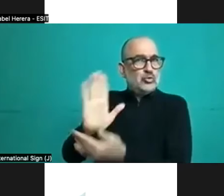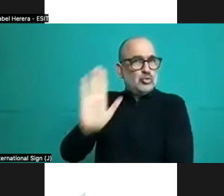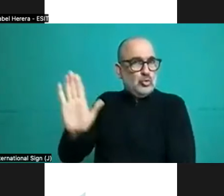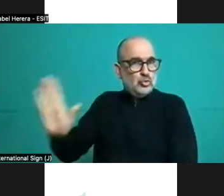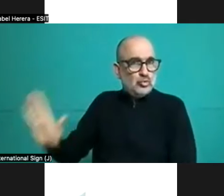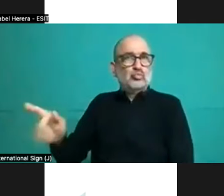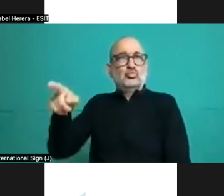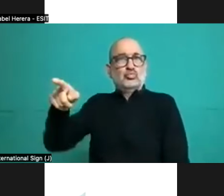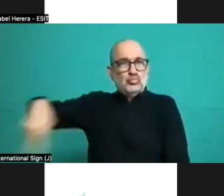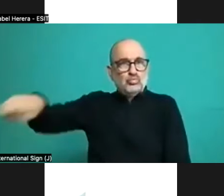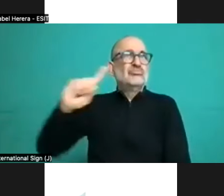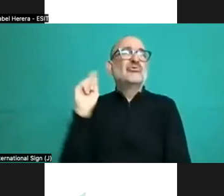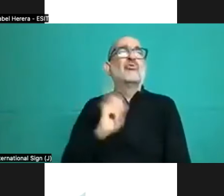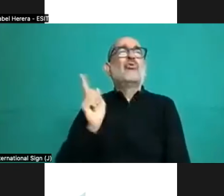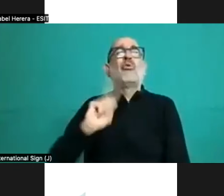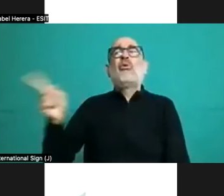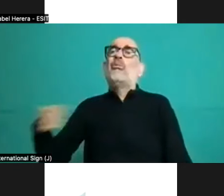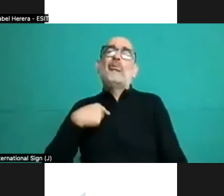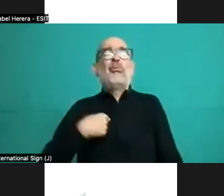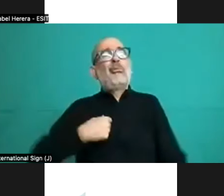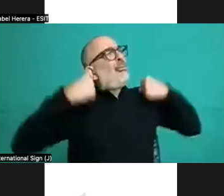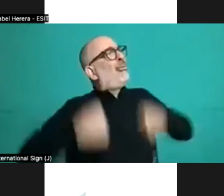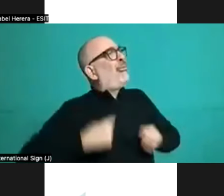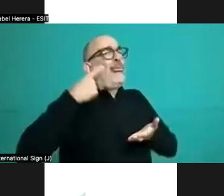Ce n'est pas une décision